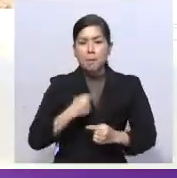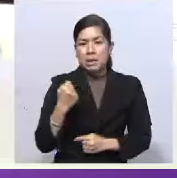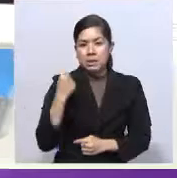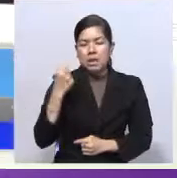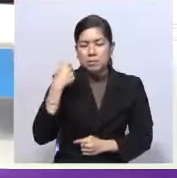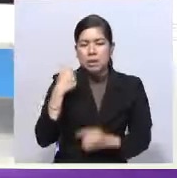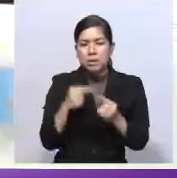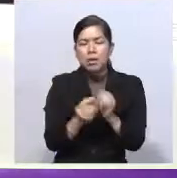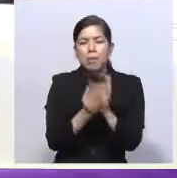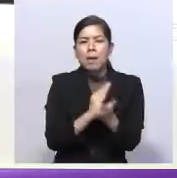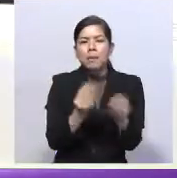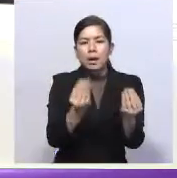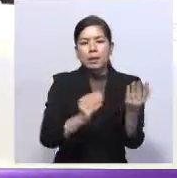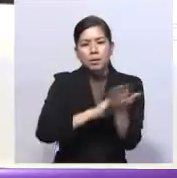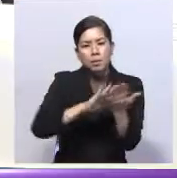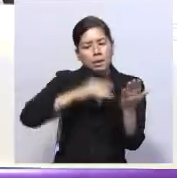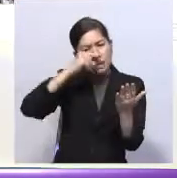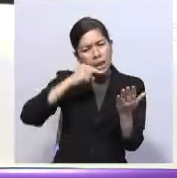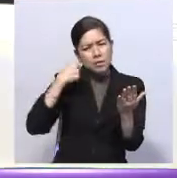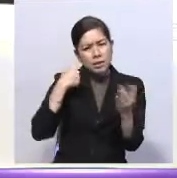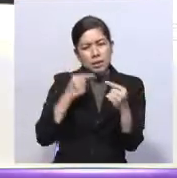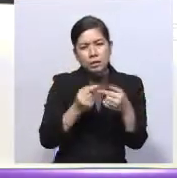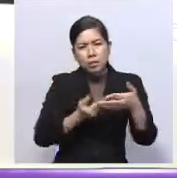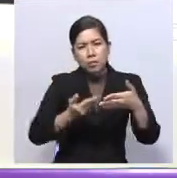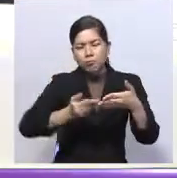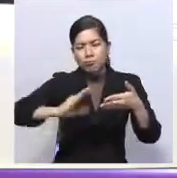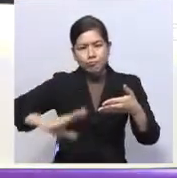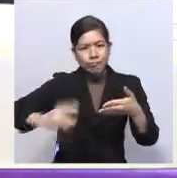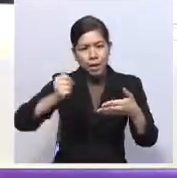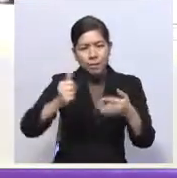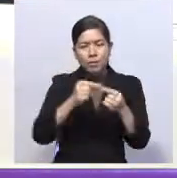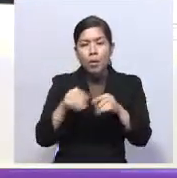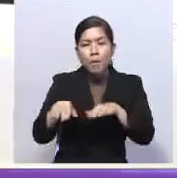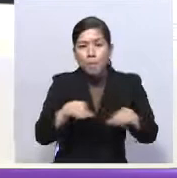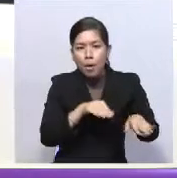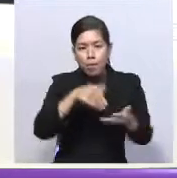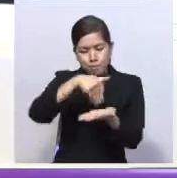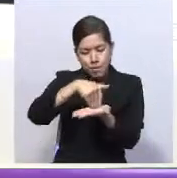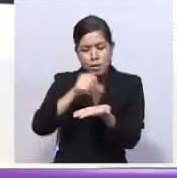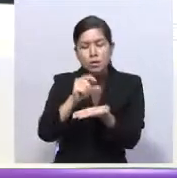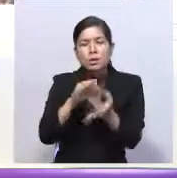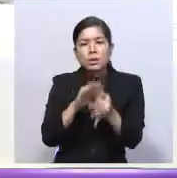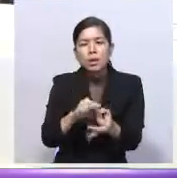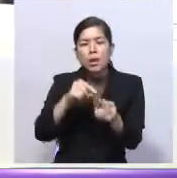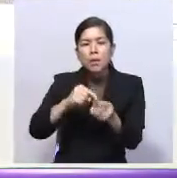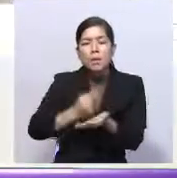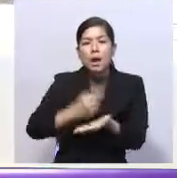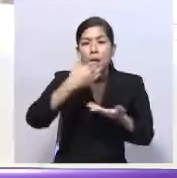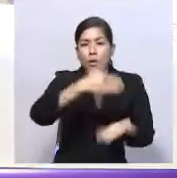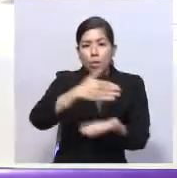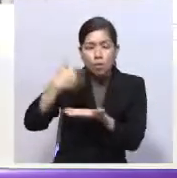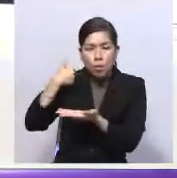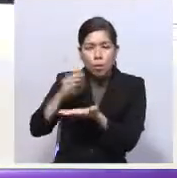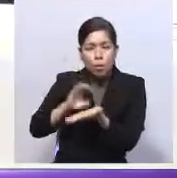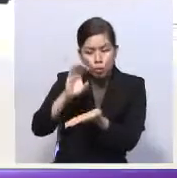ไปสู่ชมหน้าใหม่และเศรษฐกิจยุคใหม่ในระดับที่พัฒนาขึ้นพร้อมที่จะเป็นศูนย์กลางด้านการลงทุนการขนส่งสินค้าและ